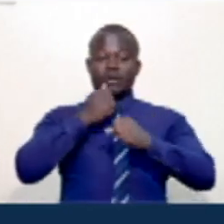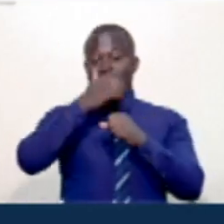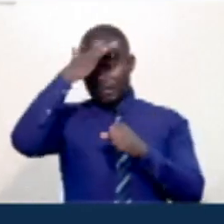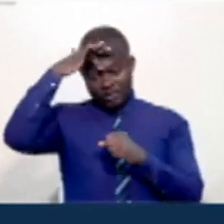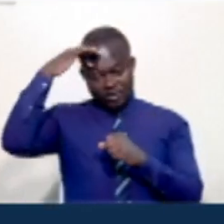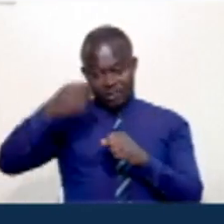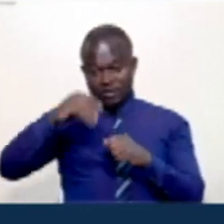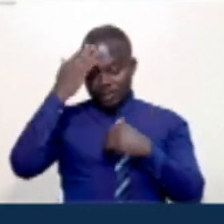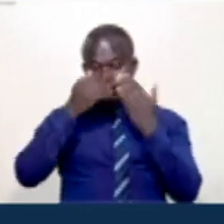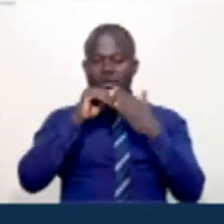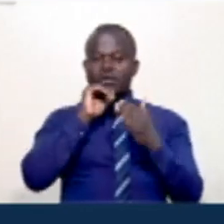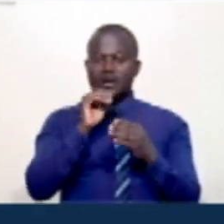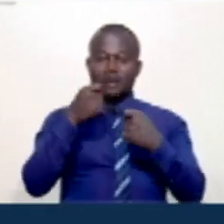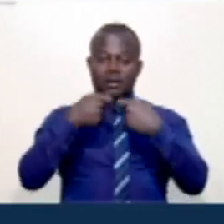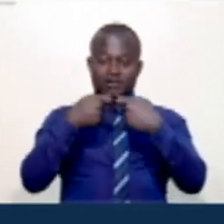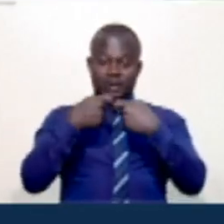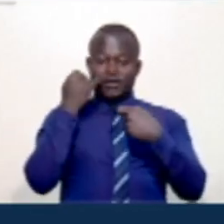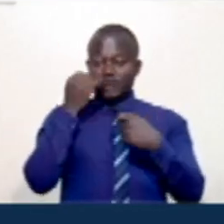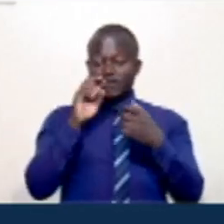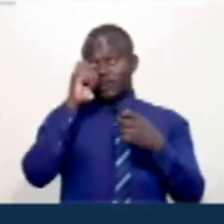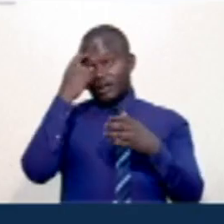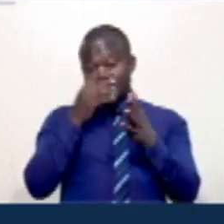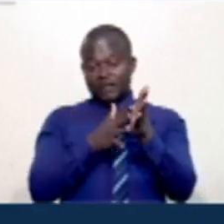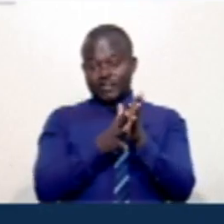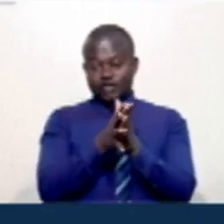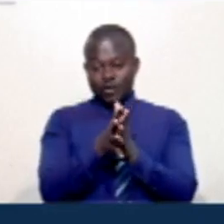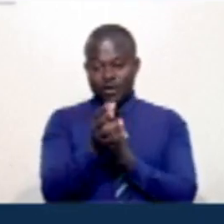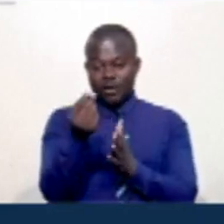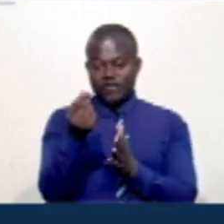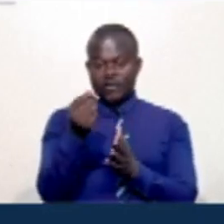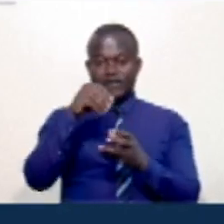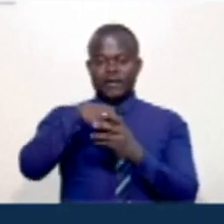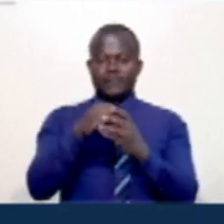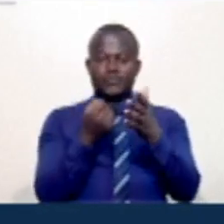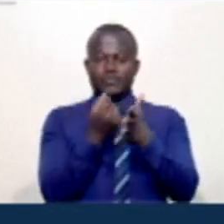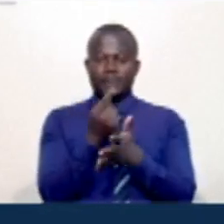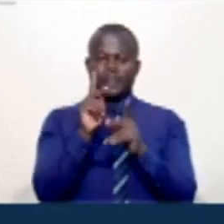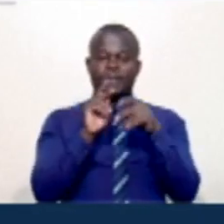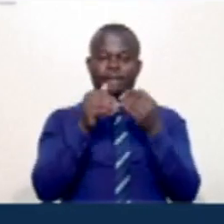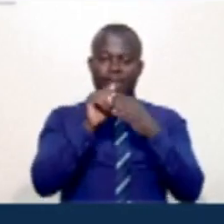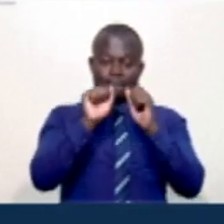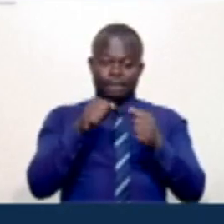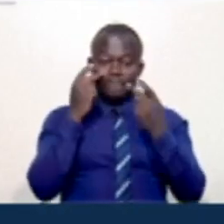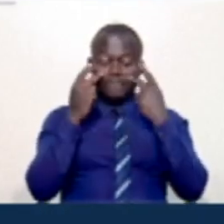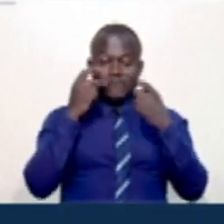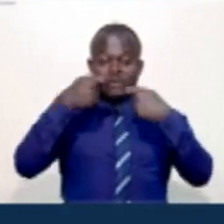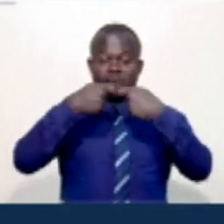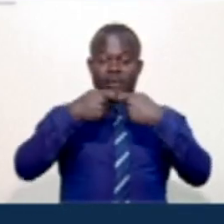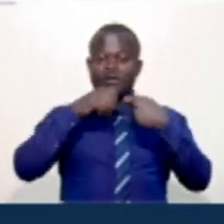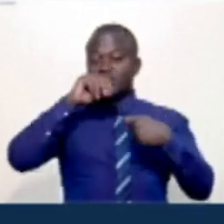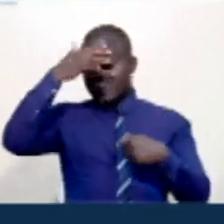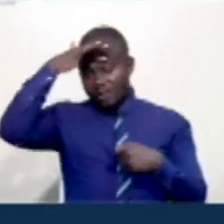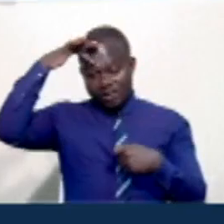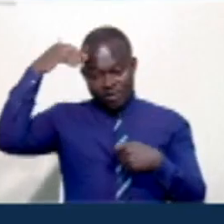kuberako nta mashanyarazi ahari iyo leta ishoye rero amafaranga mu gutuma abantu babasha kubona nk'amashanyarazi